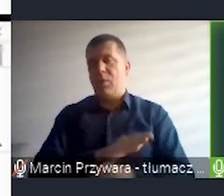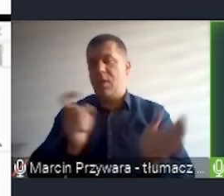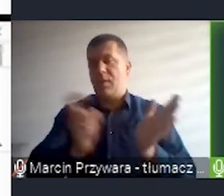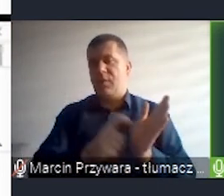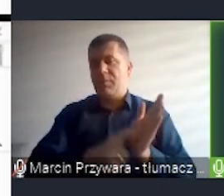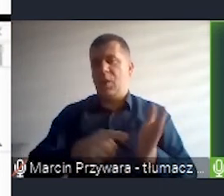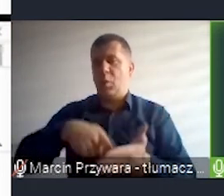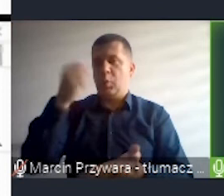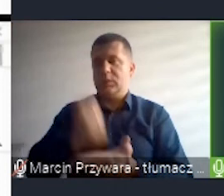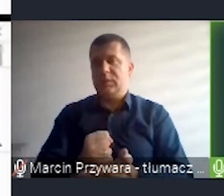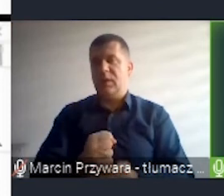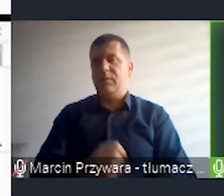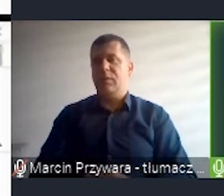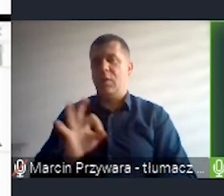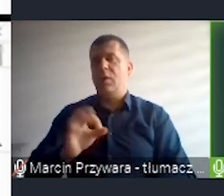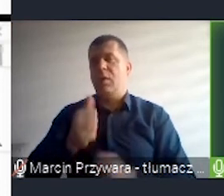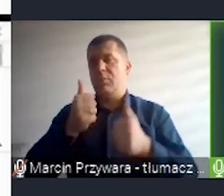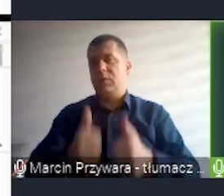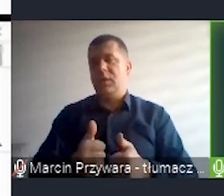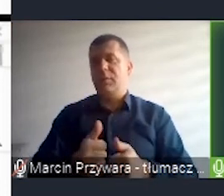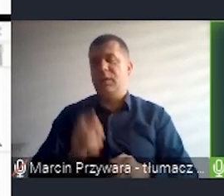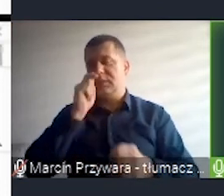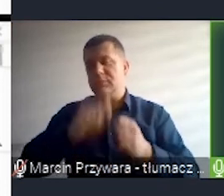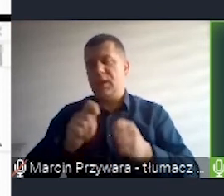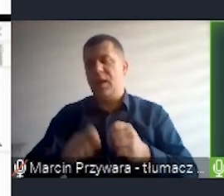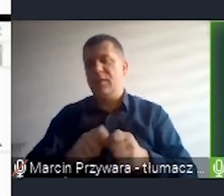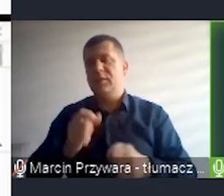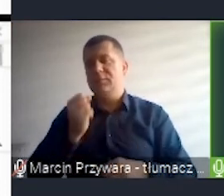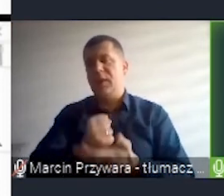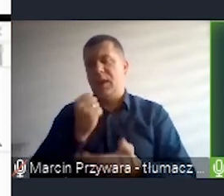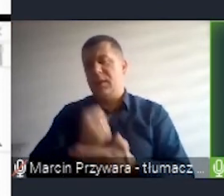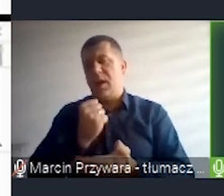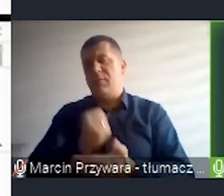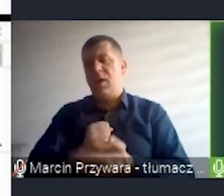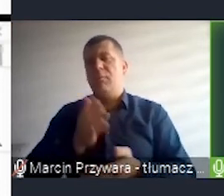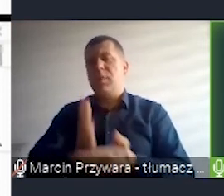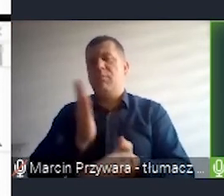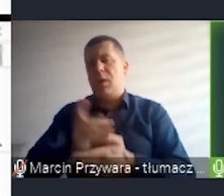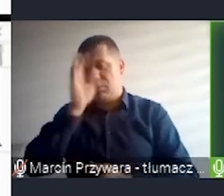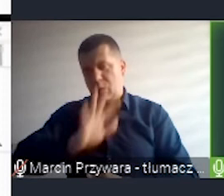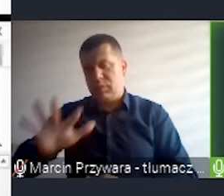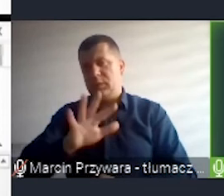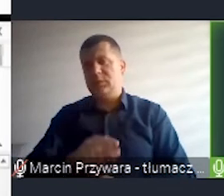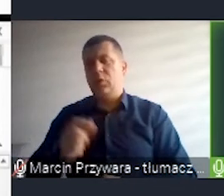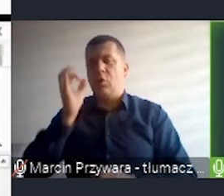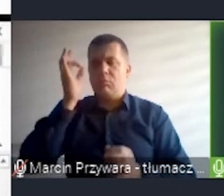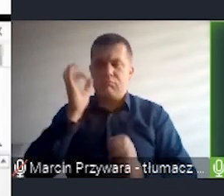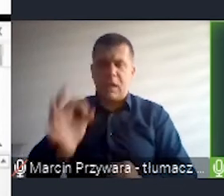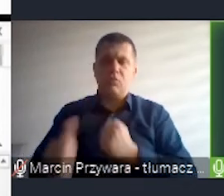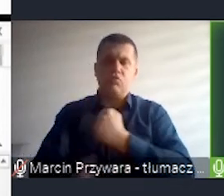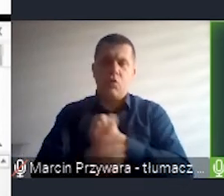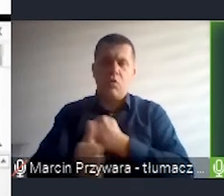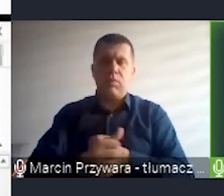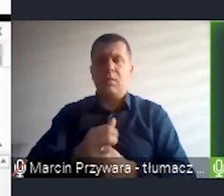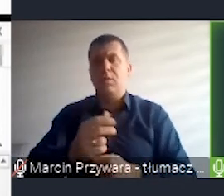wymagań ustawy o postępowaniu w sprawach pomocy publicznej. Odpowiedniego udokumentowania tego, że ktoś